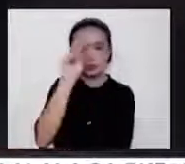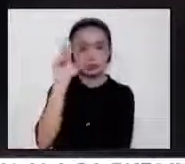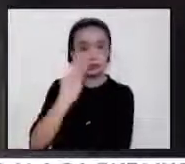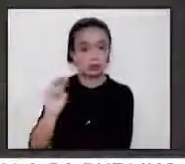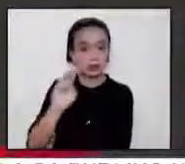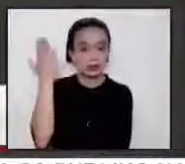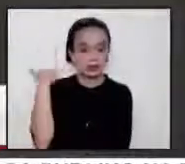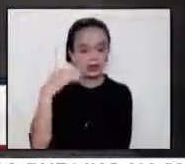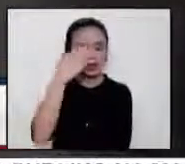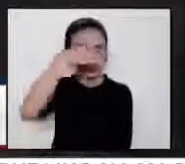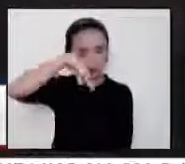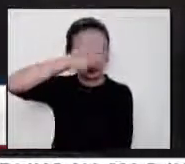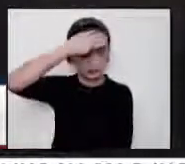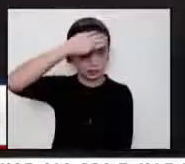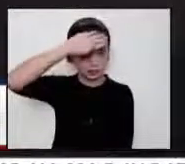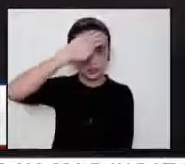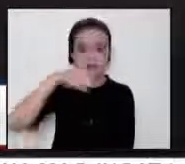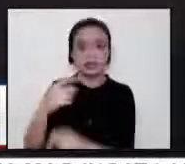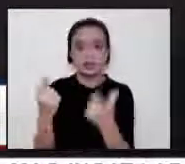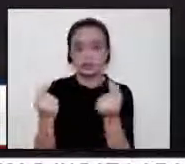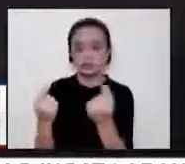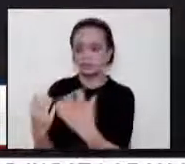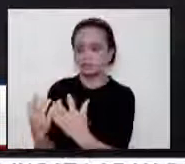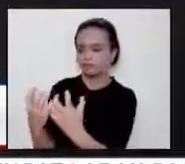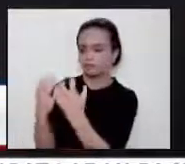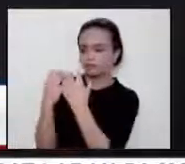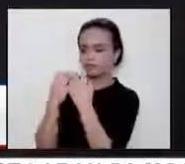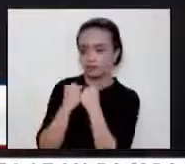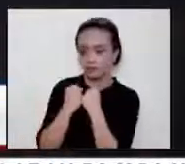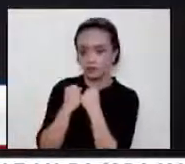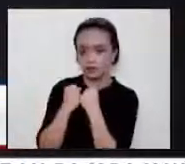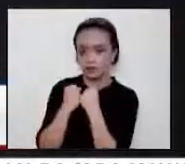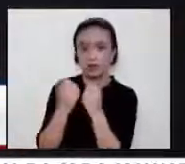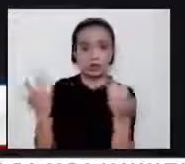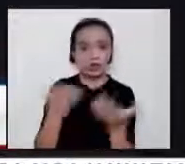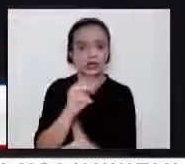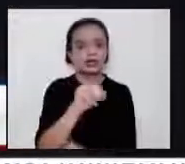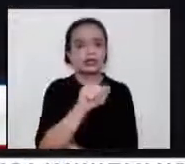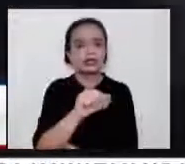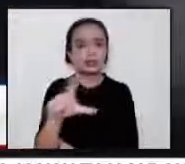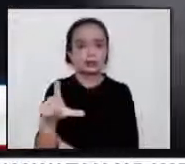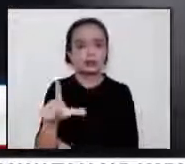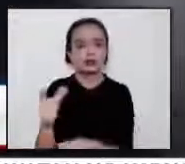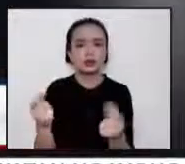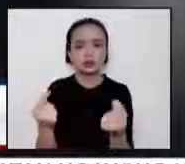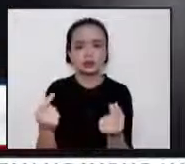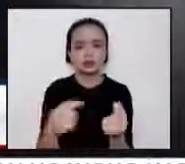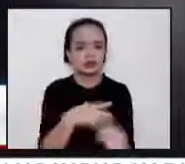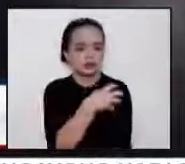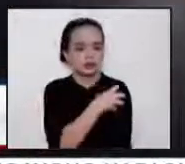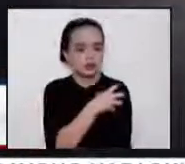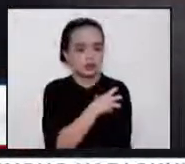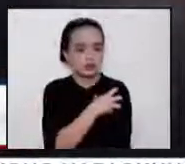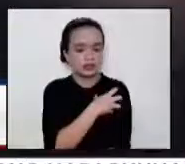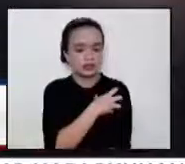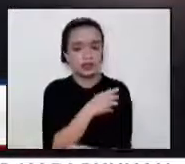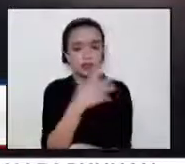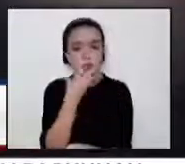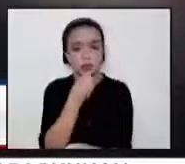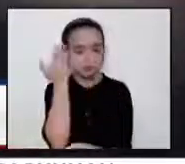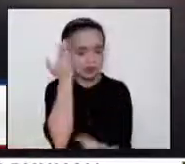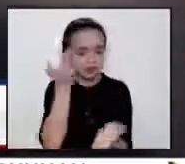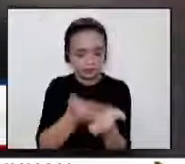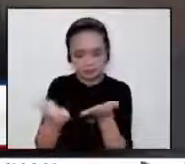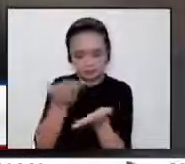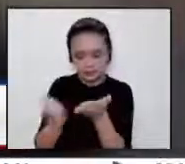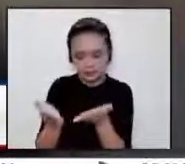ito, pinupusasan ang suspect sa loob ng isang mall kung saan nakipagkita ang police asset na bumili ng bonnet na